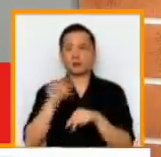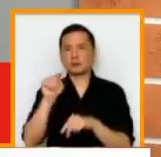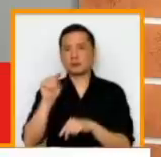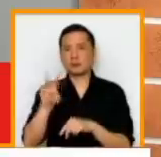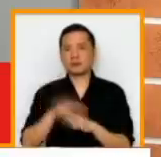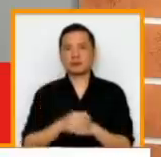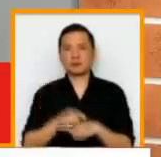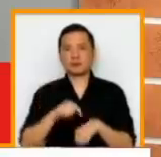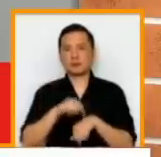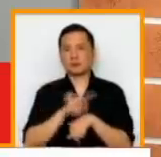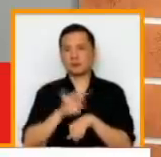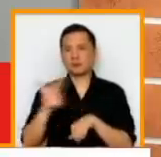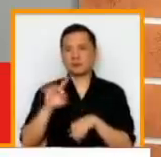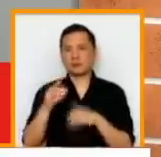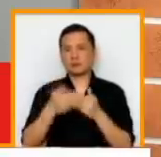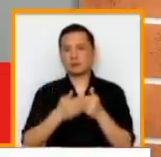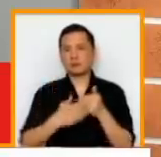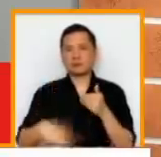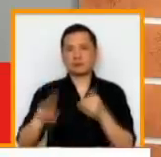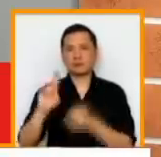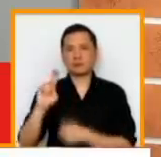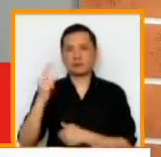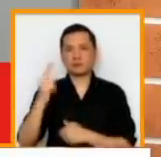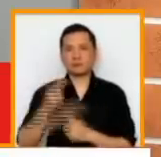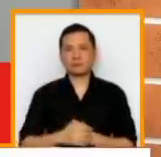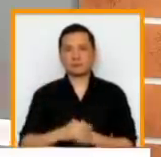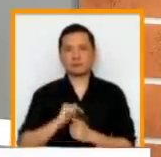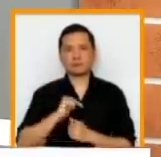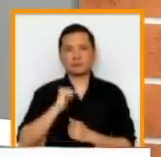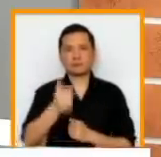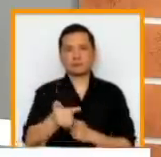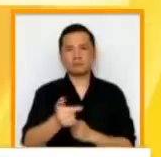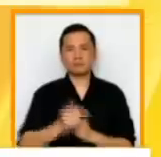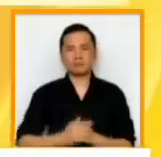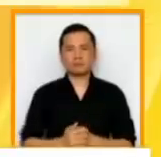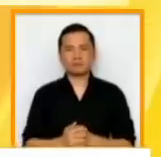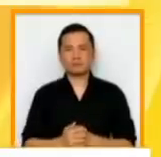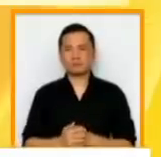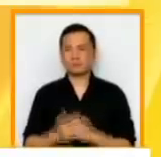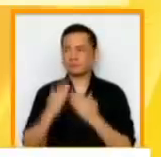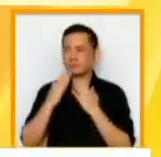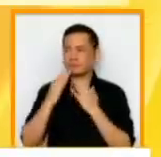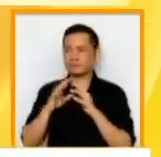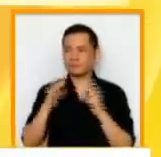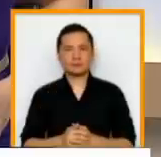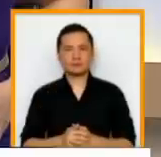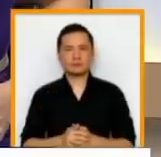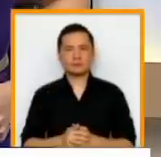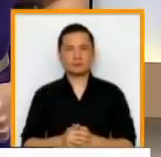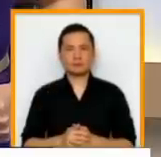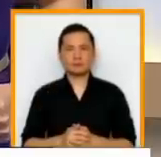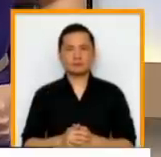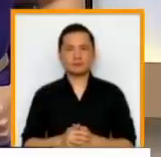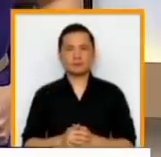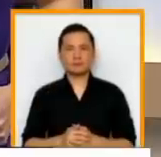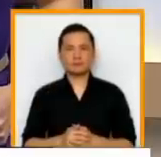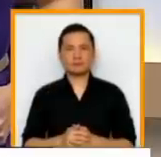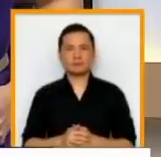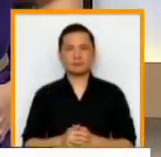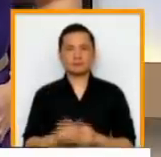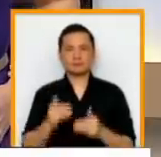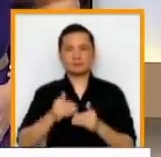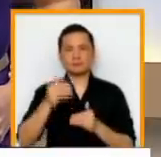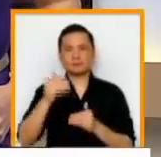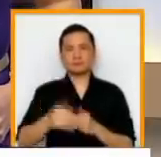8 ng umaga pagkatapos ng unang hirit. Igan. Maraming salamat, Cyril Chavez. Naidala kahapon